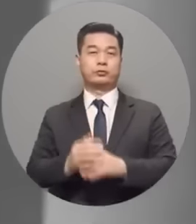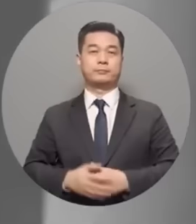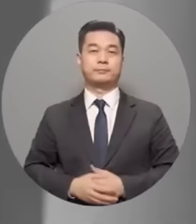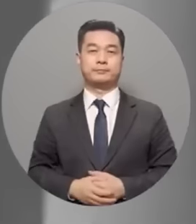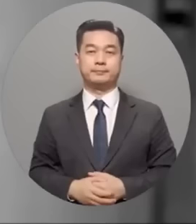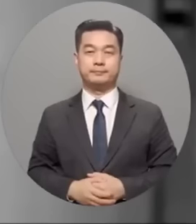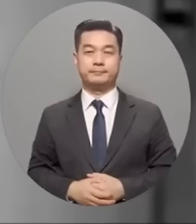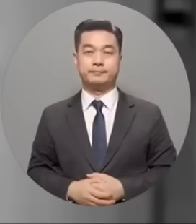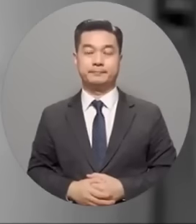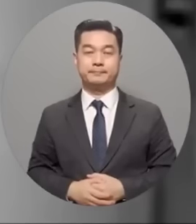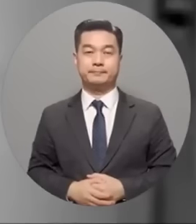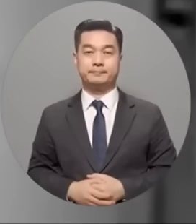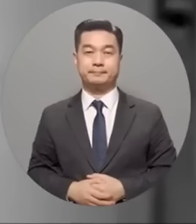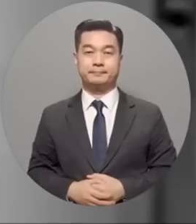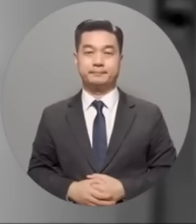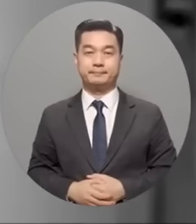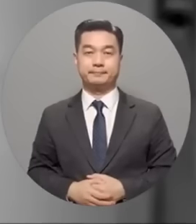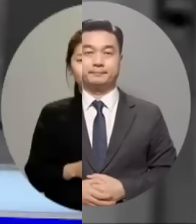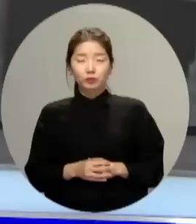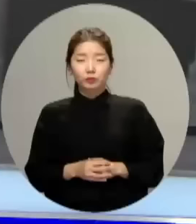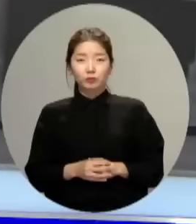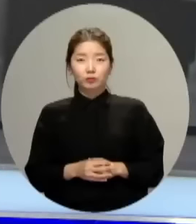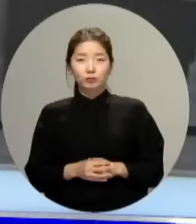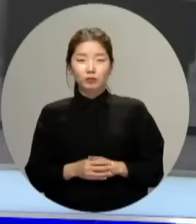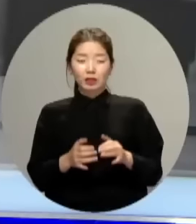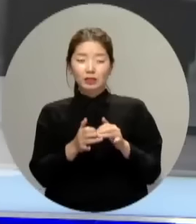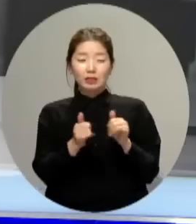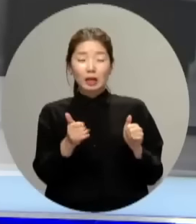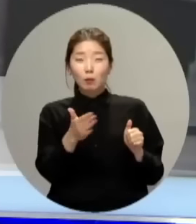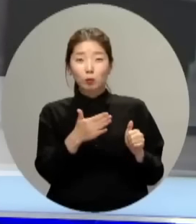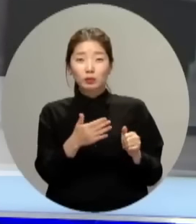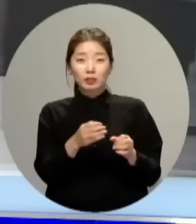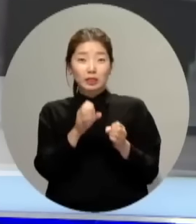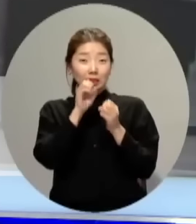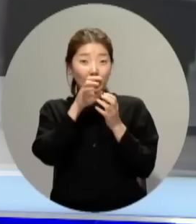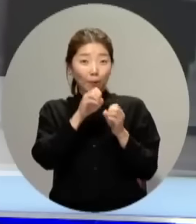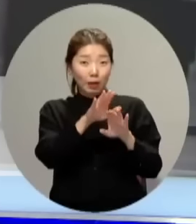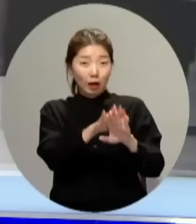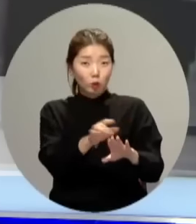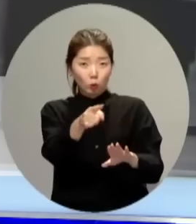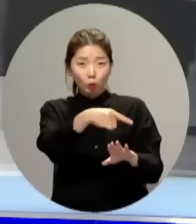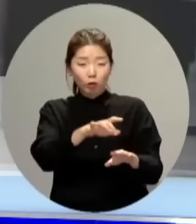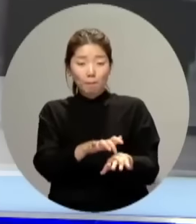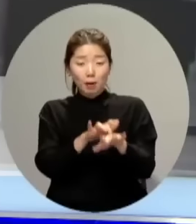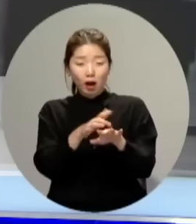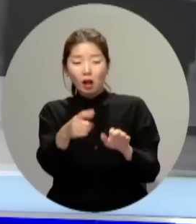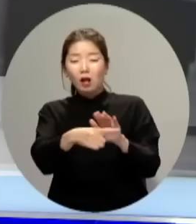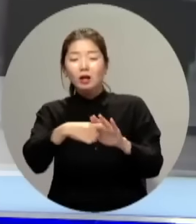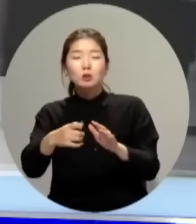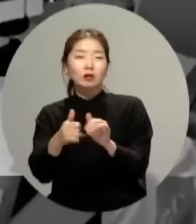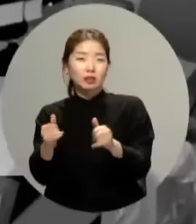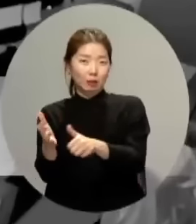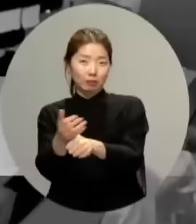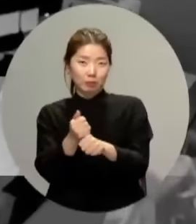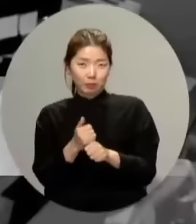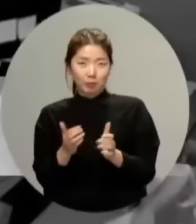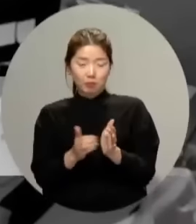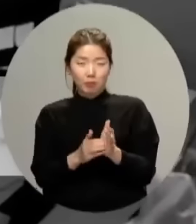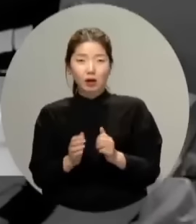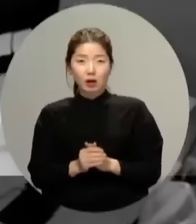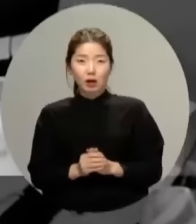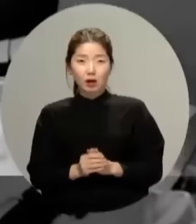MBC 뉴스 정자영입니다. 무인 택배함을 훔쳐간 범인이 붙잡혔습니다. 전주